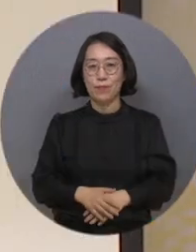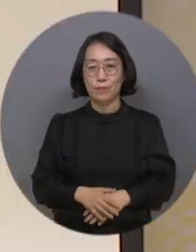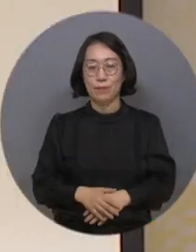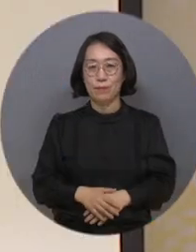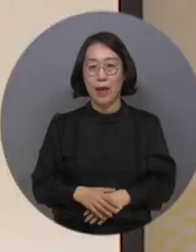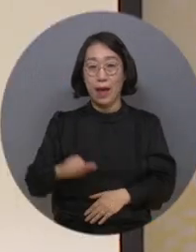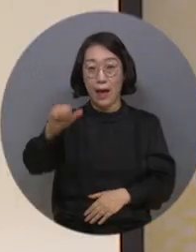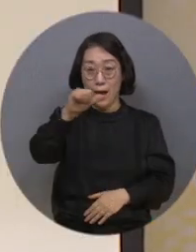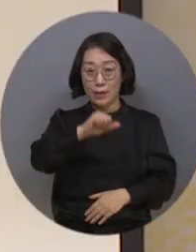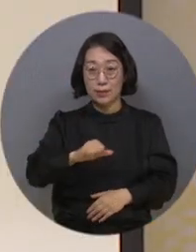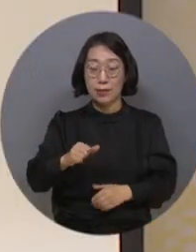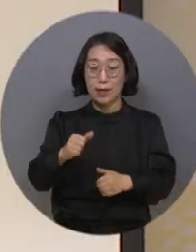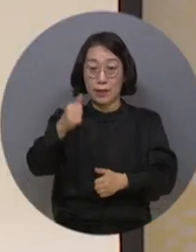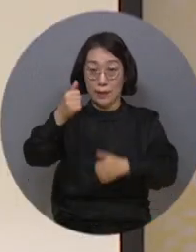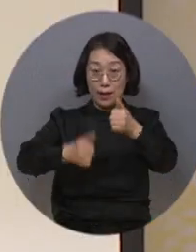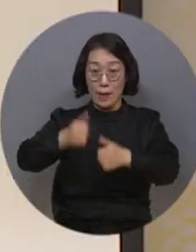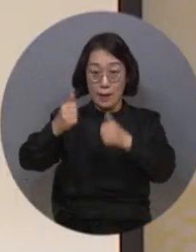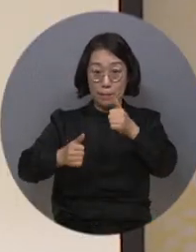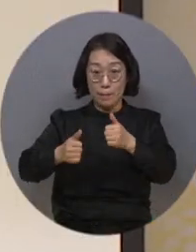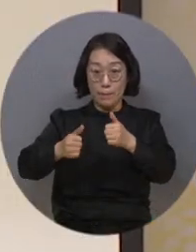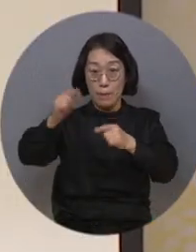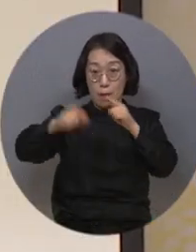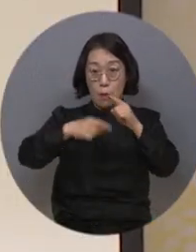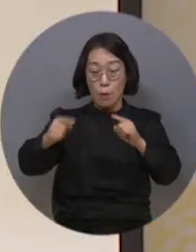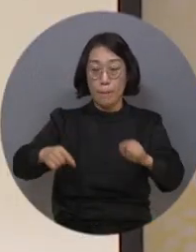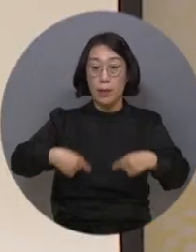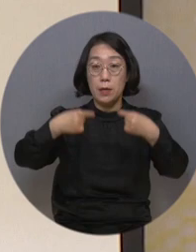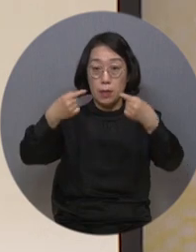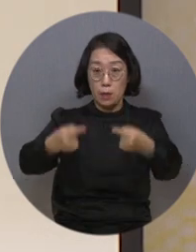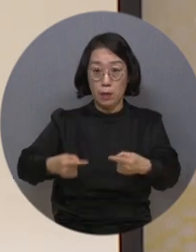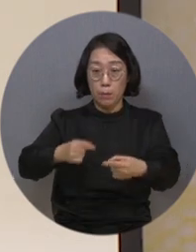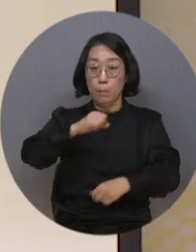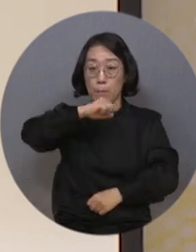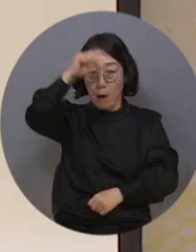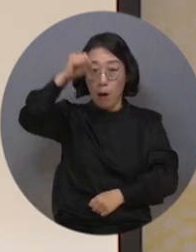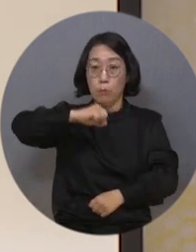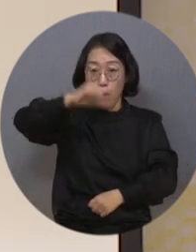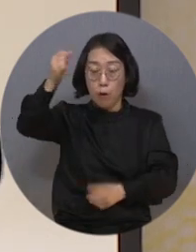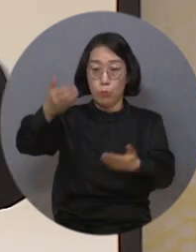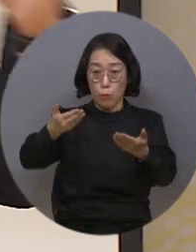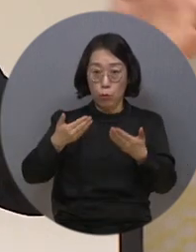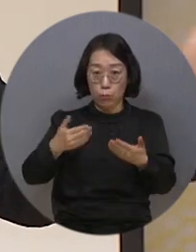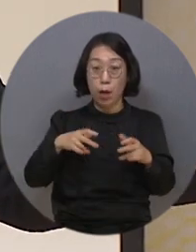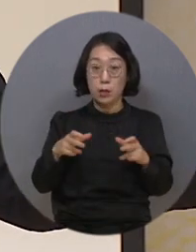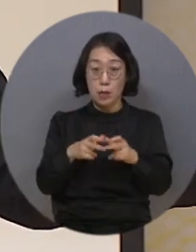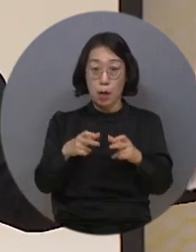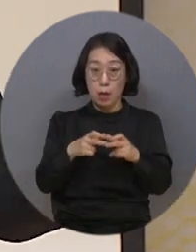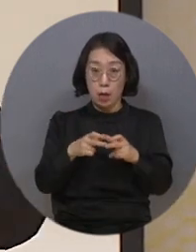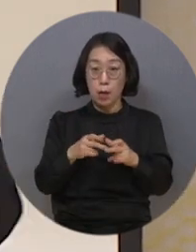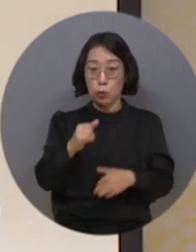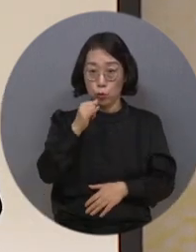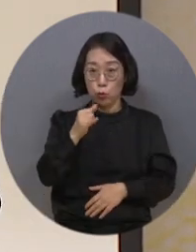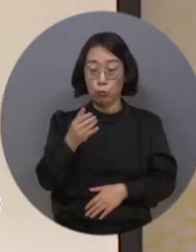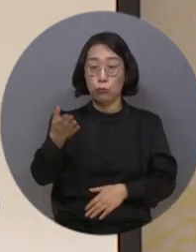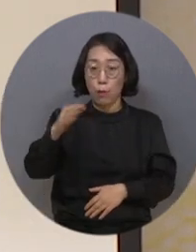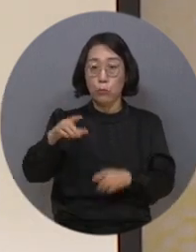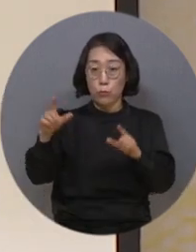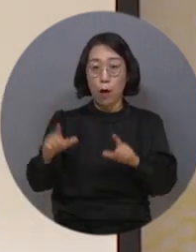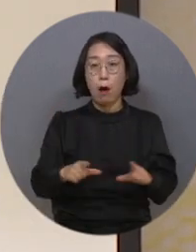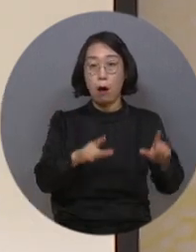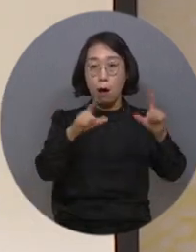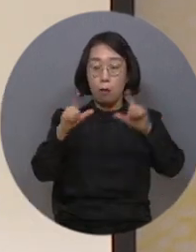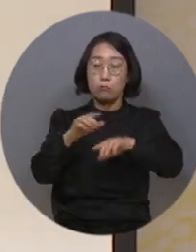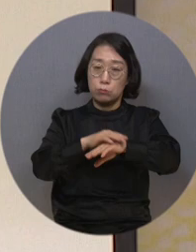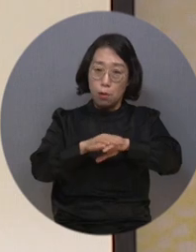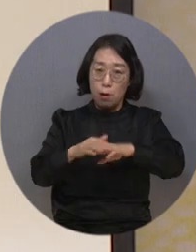메달도 따고. 정말 이제는 장애를 가지고도 충분히 삶에 뭐 가치가